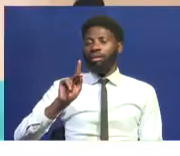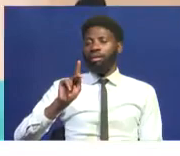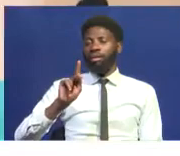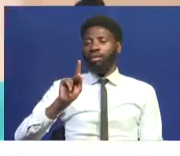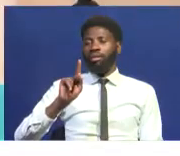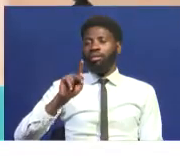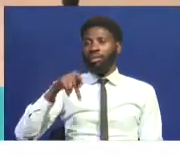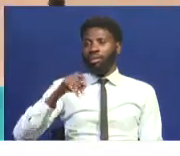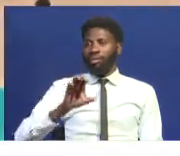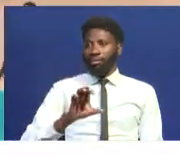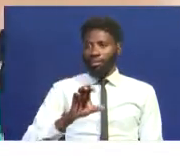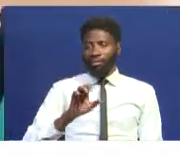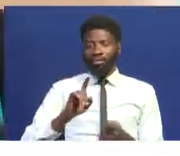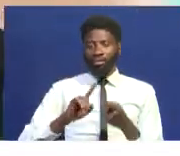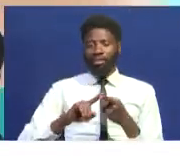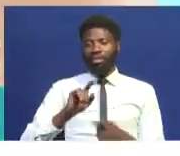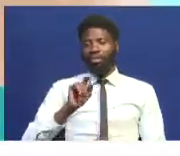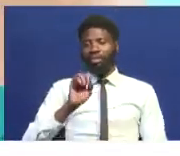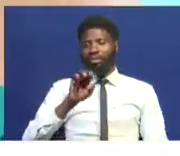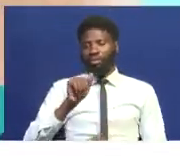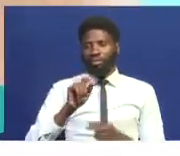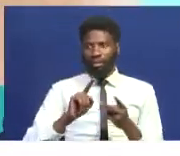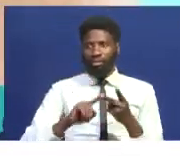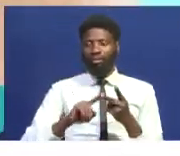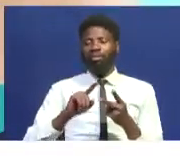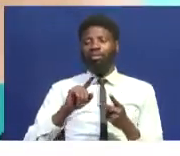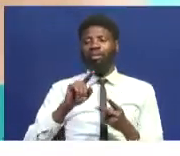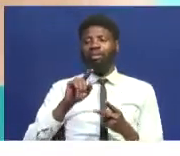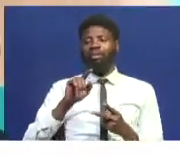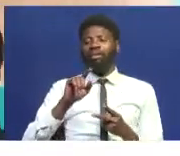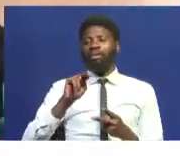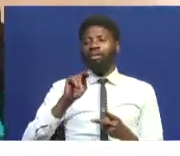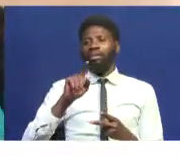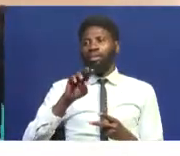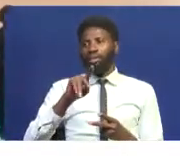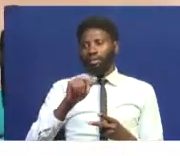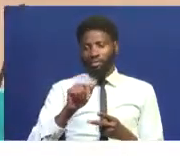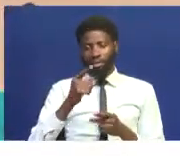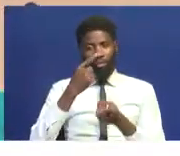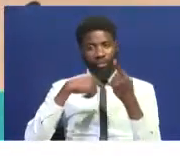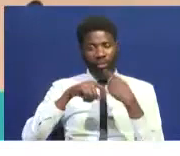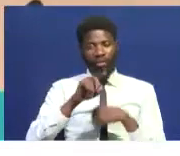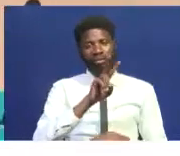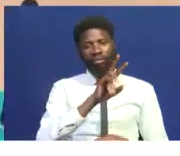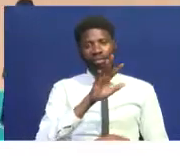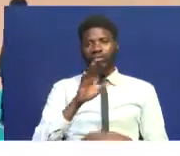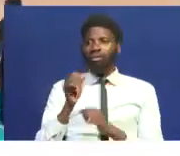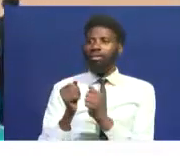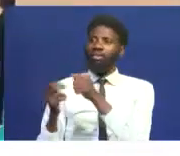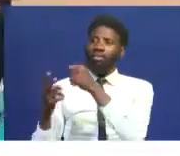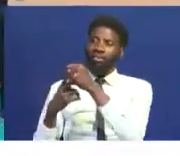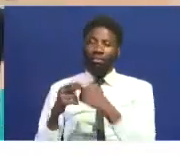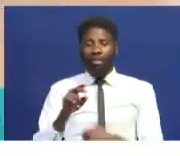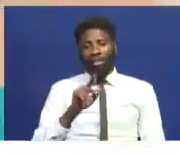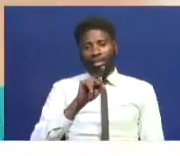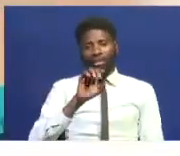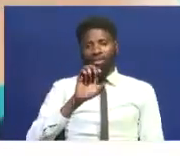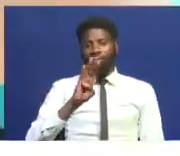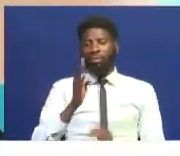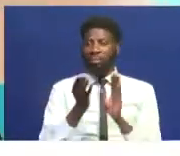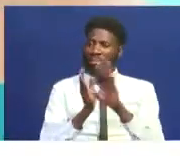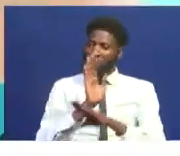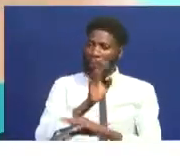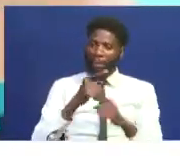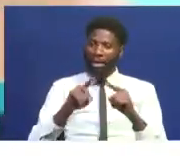Simiu na Immaculate Nekesa ilishinda seti ya kwanza alama 25-17. Na benki KCB walirejea kwa vishindo lakini